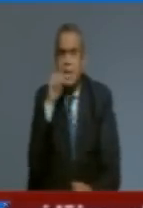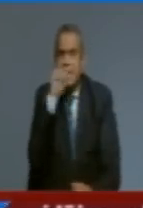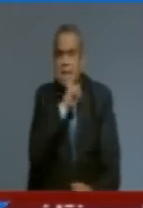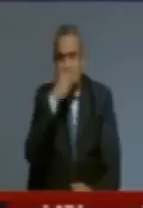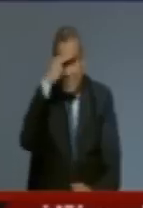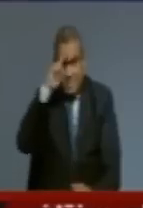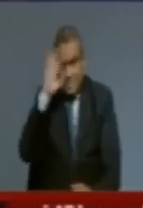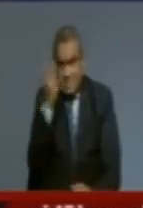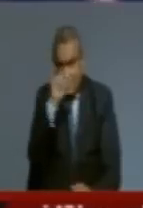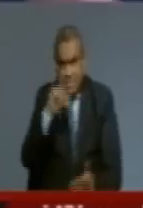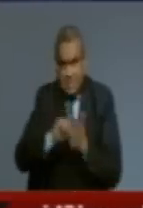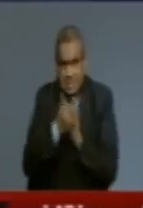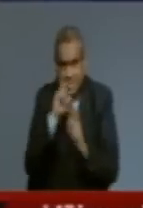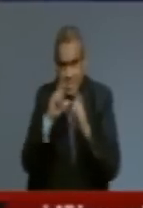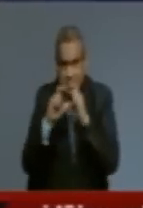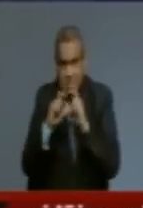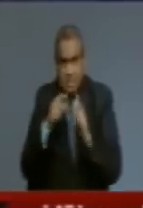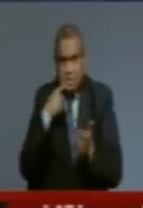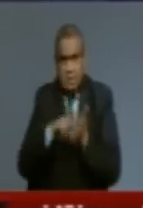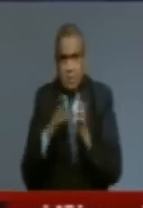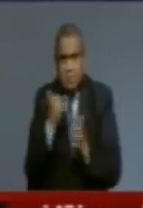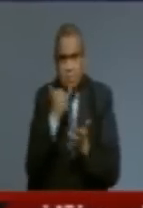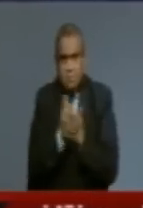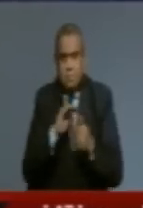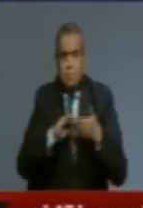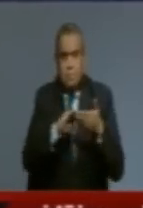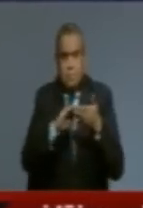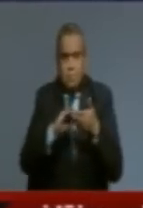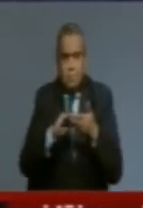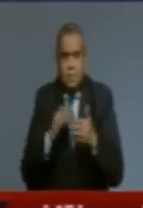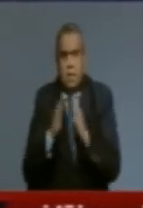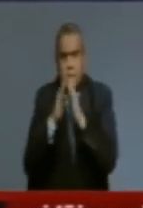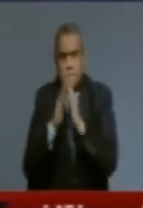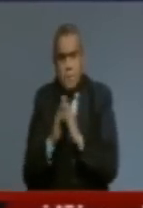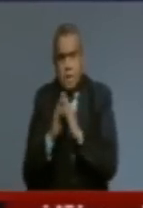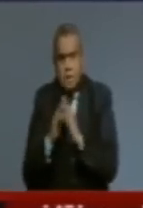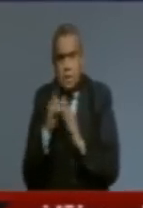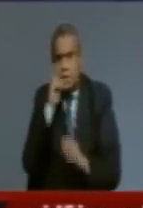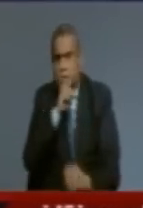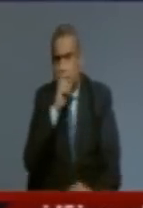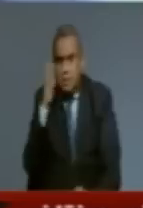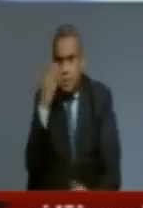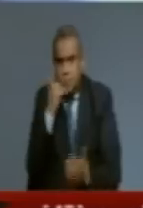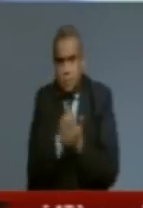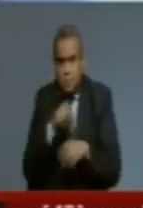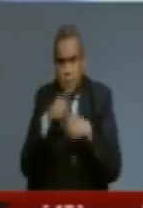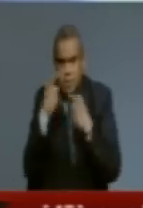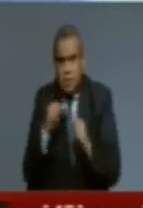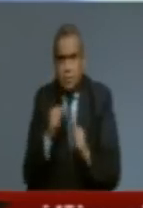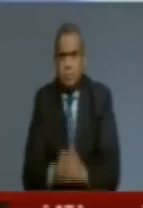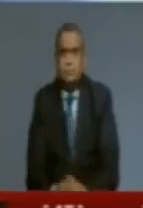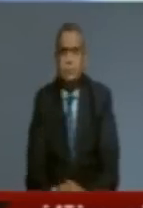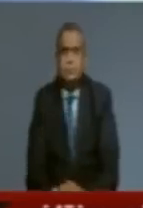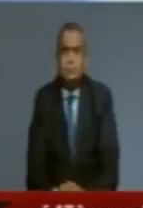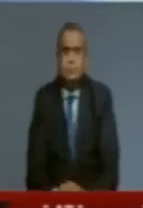الذي يحتضن أيضا مصر، الإمارات العربية المتحدة وبنغلاديش،